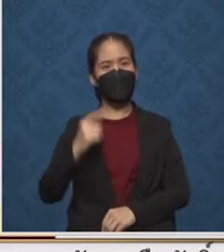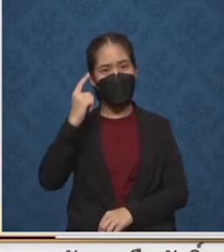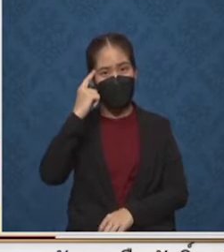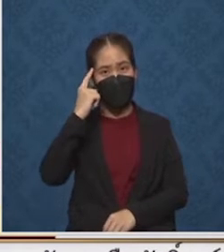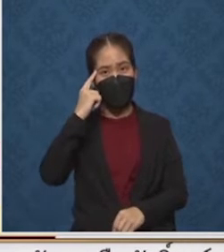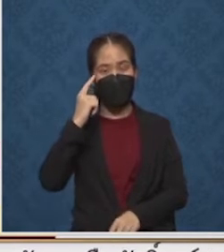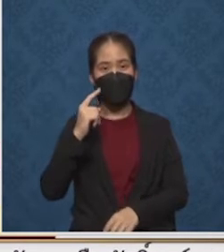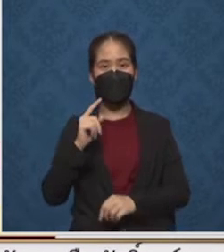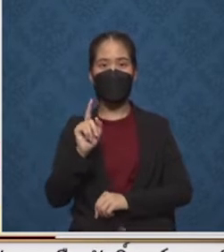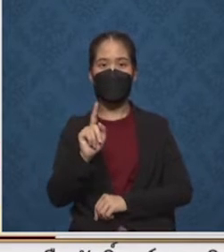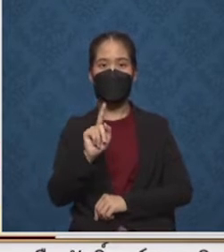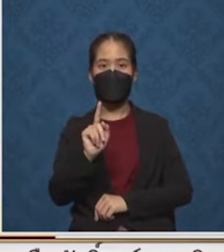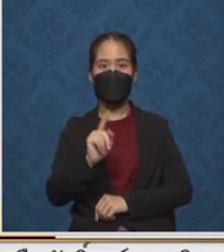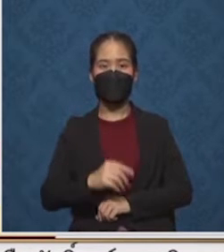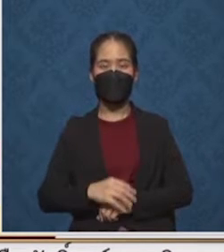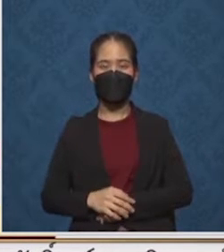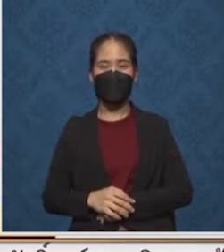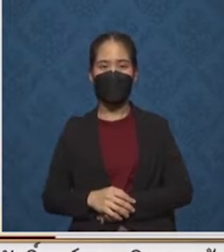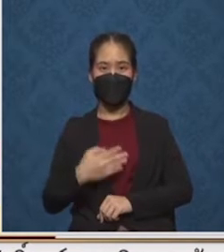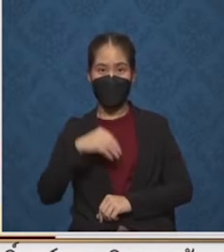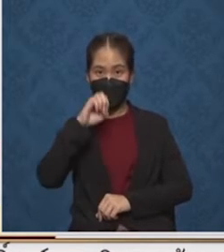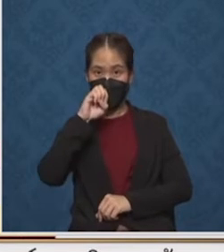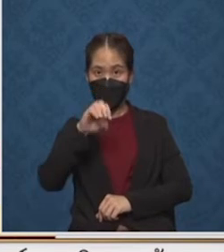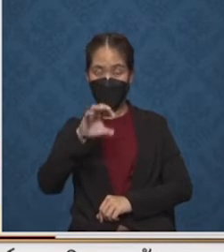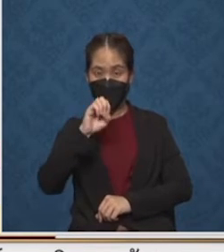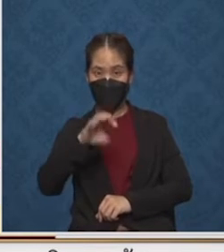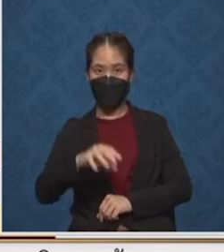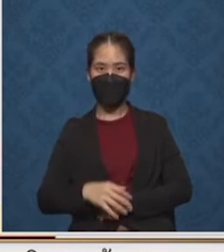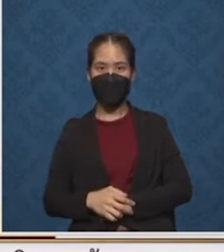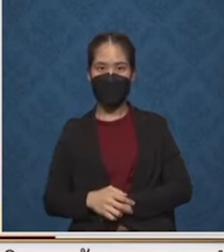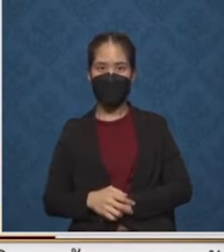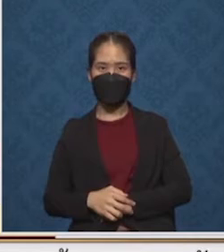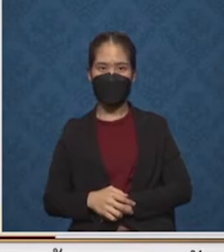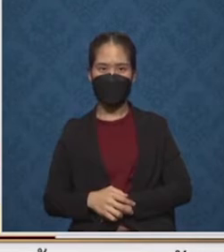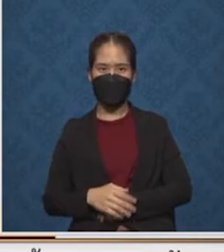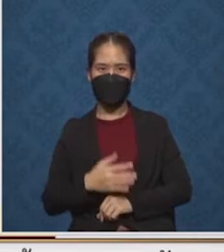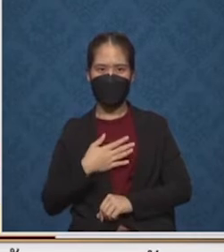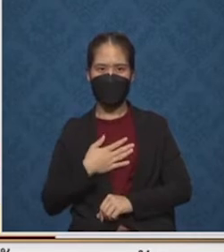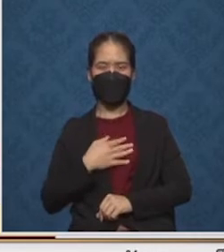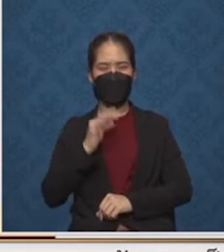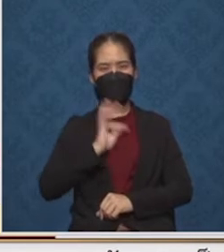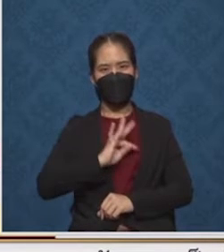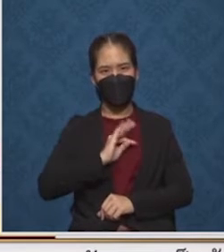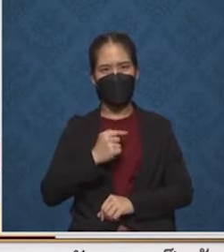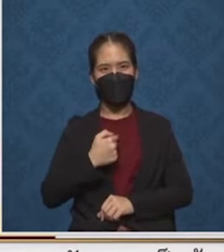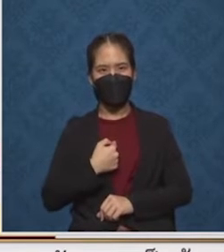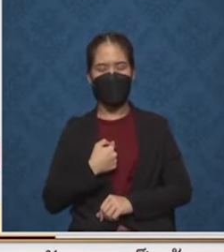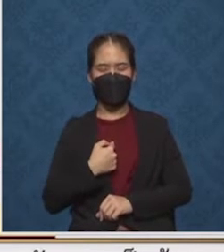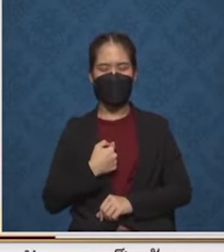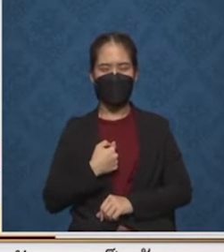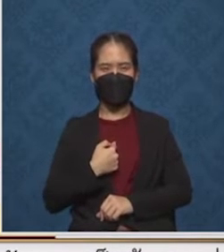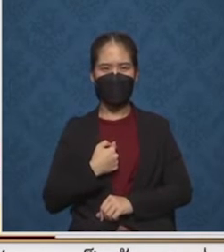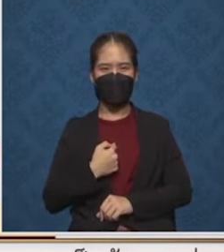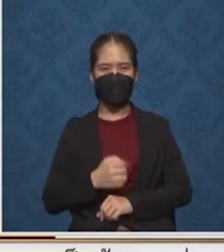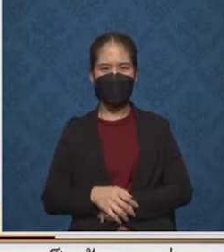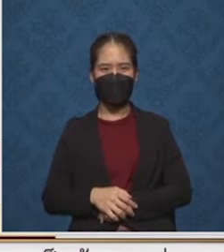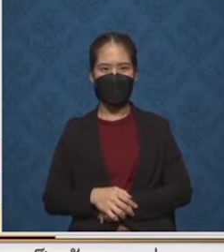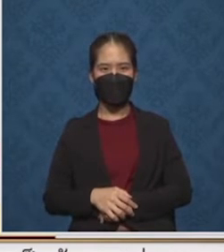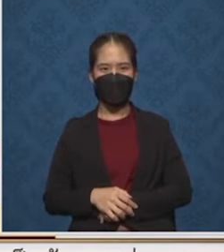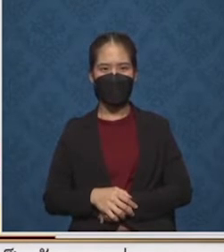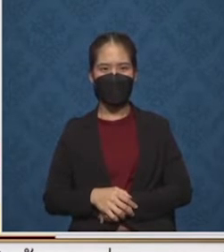สามารถเอ่อออกเข้าสังการมาทำให้ผมต้องกลับท่านเลยนะเดี๋ยวผมจะกลับมา